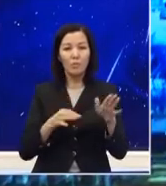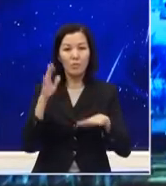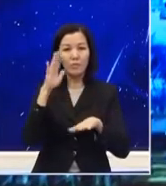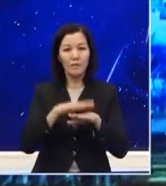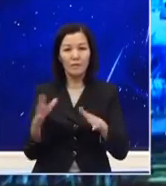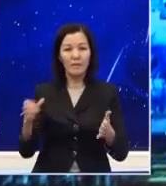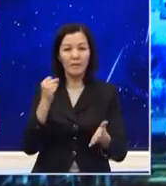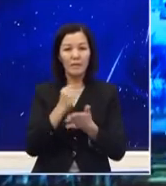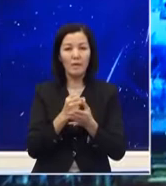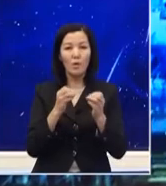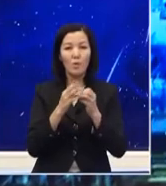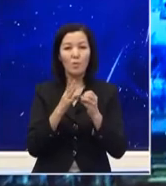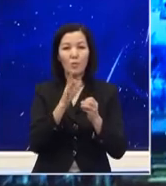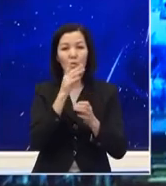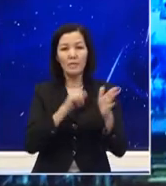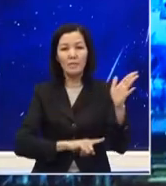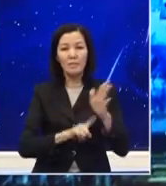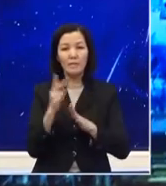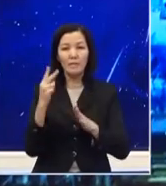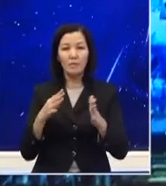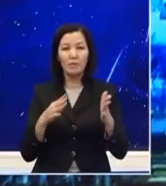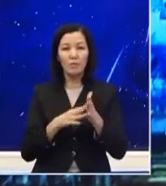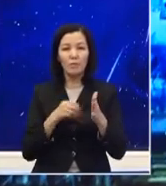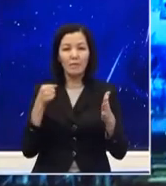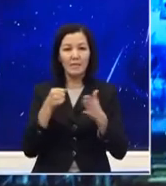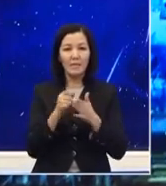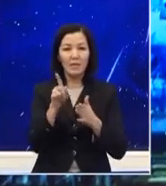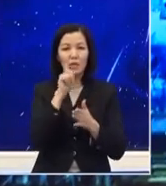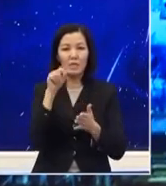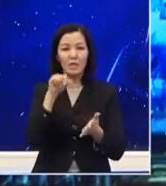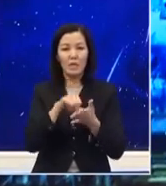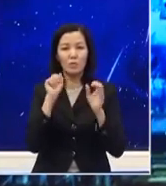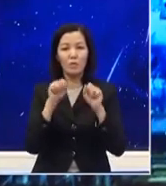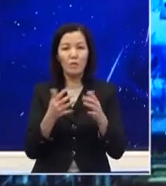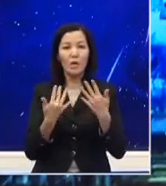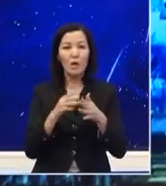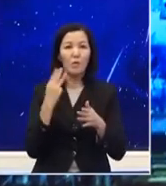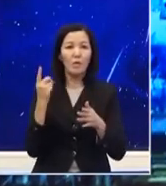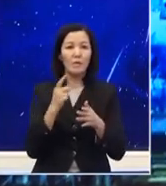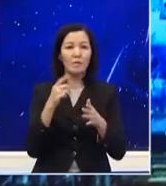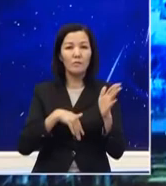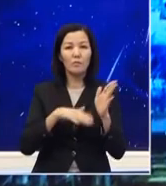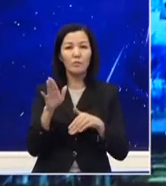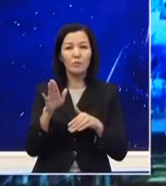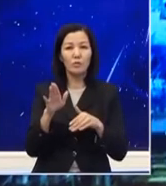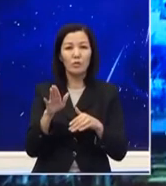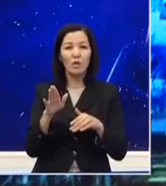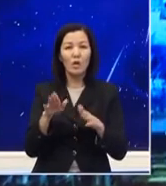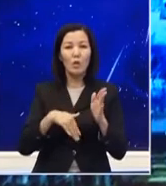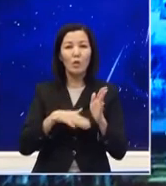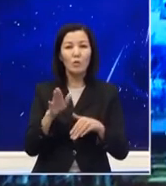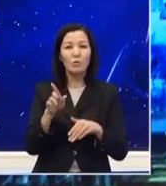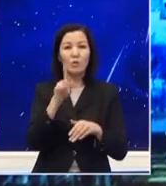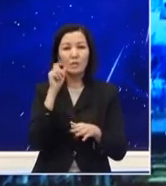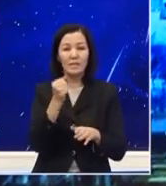жүлдеге 14 пен 29 жас аралығындағы кез келген жас қатыса алады. Ауыл шаруашылығының үздік жас маманы, үздік жас әскери қызметкер,